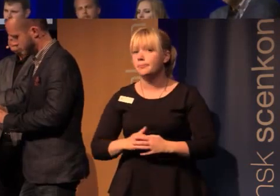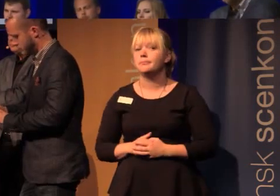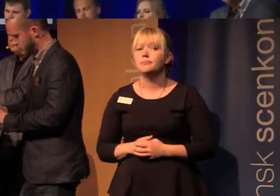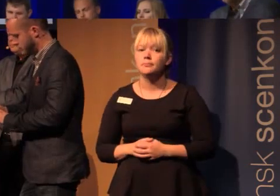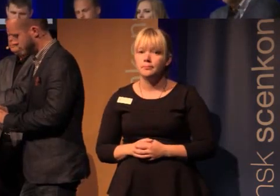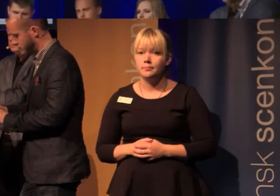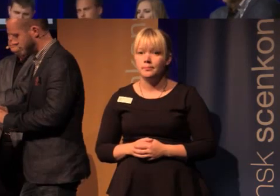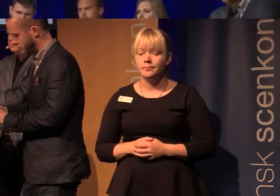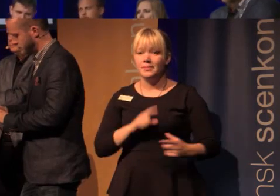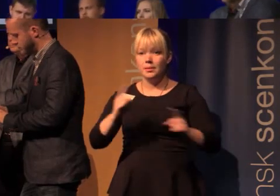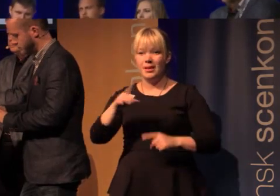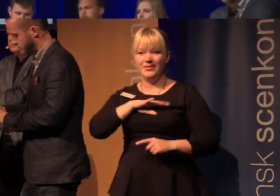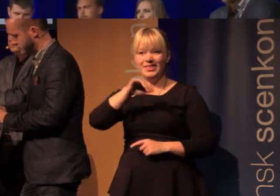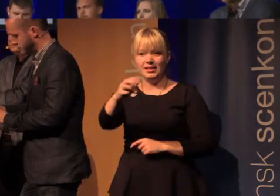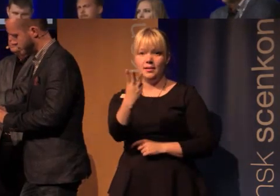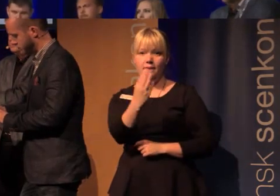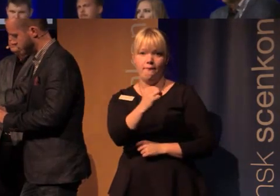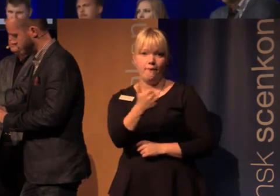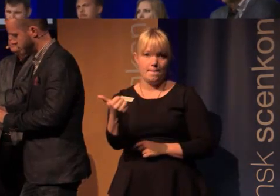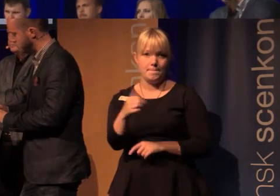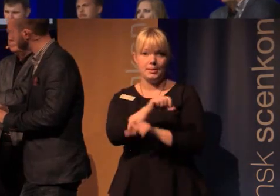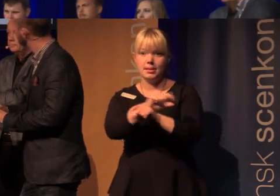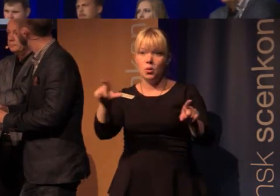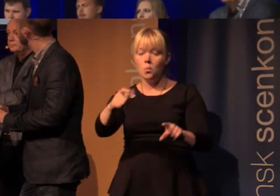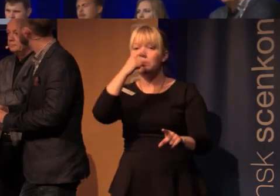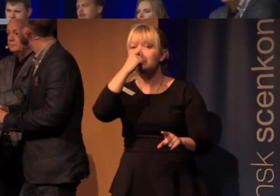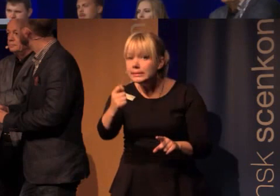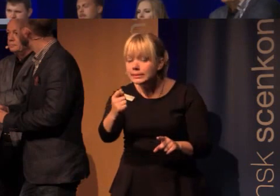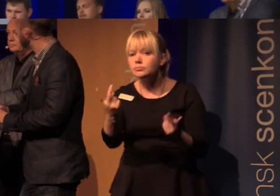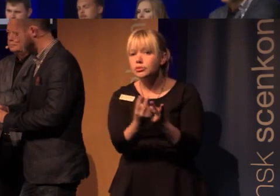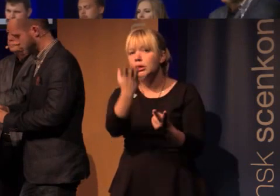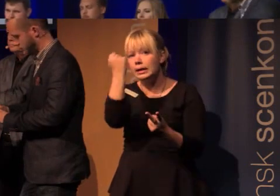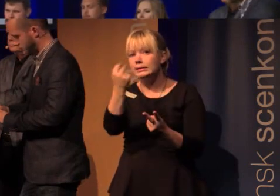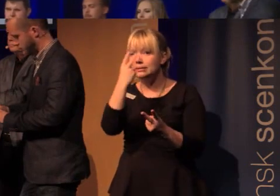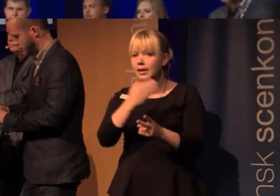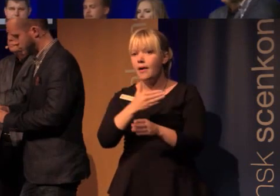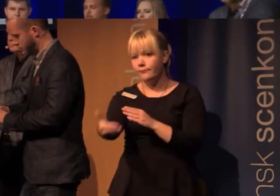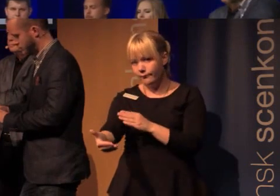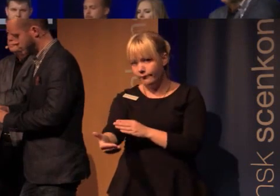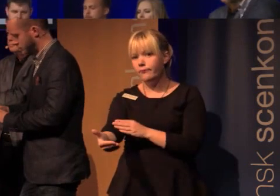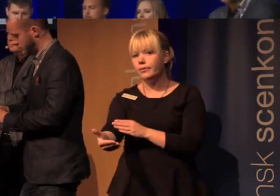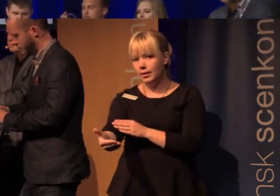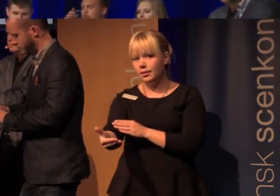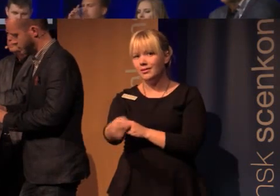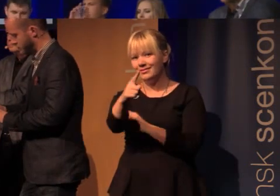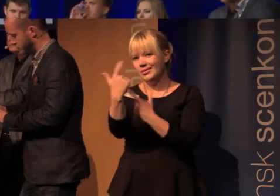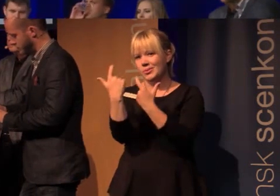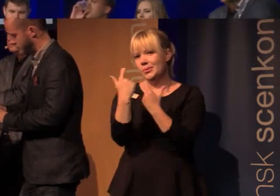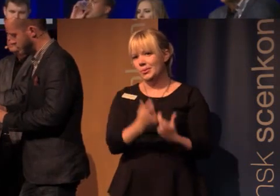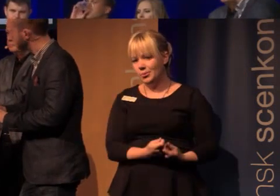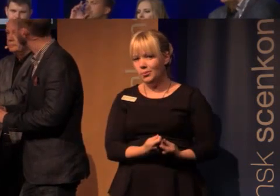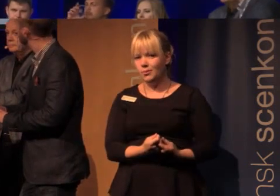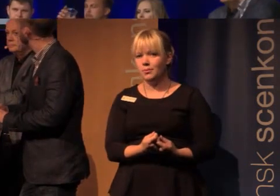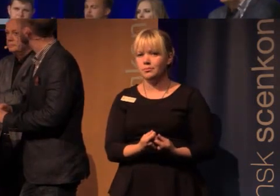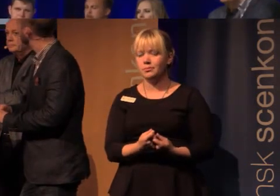Debatten sänds på vår webb, och den som missar det kommer också kunna titta på det inspelade på